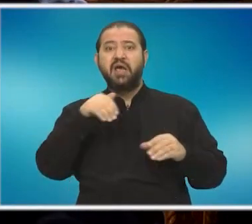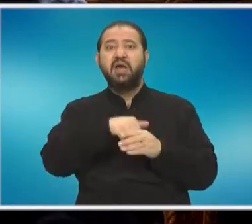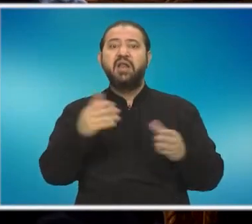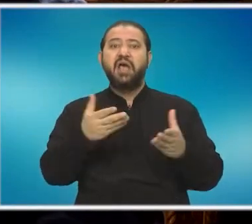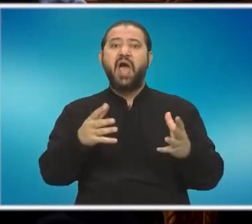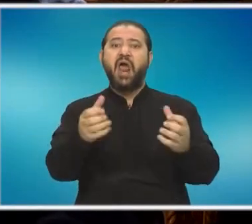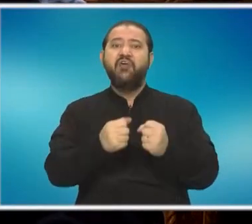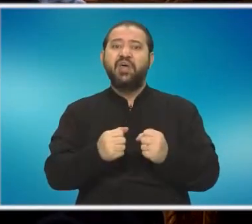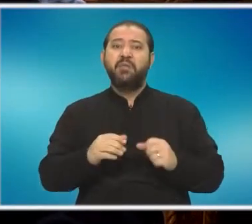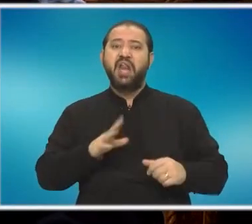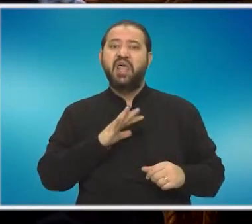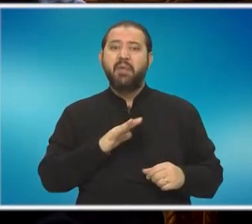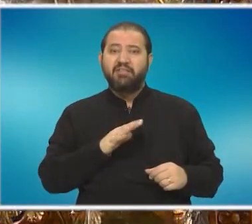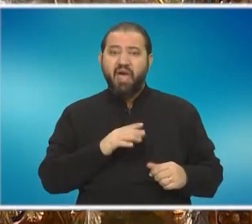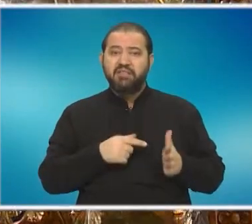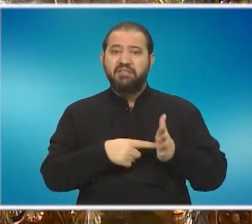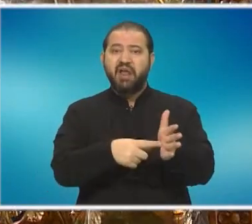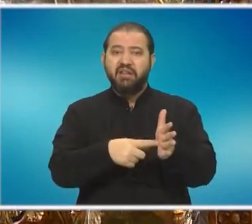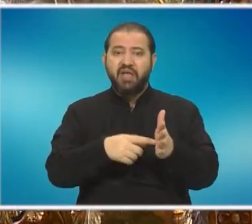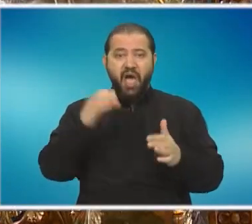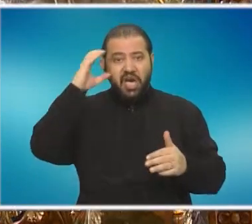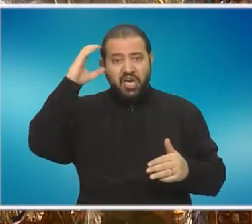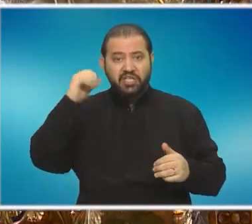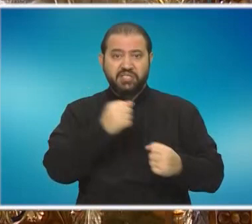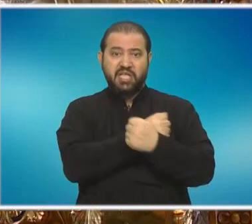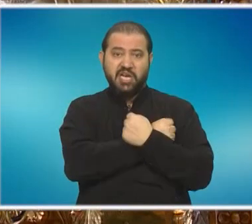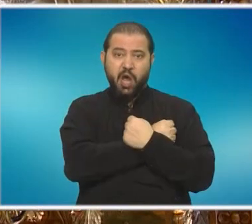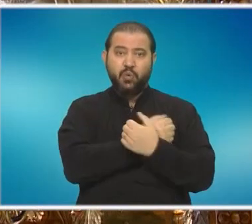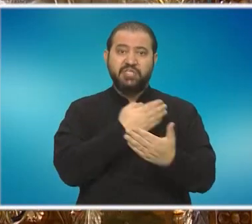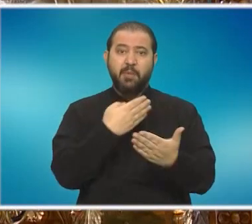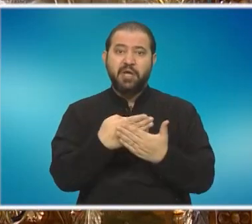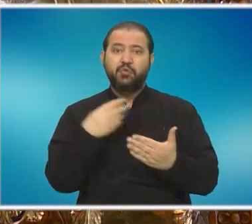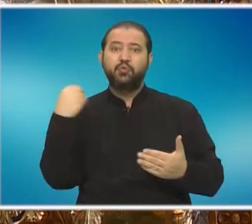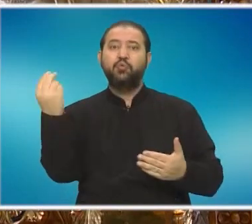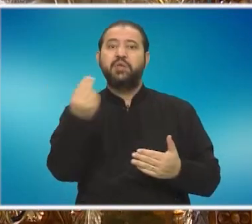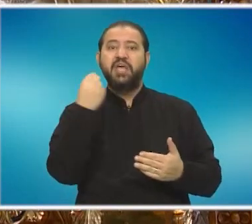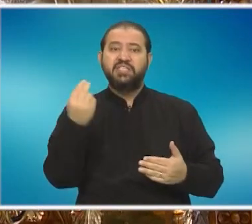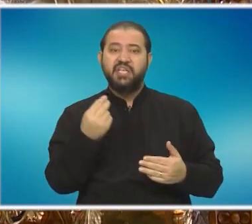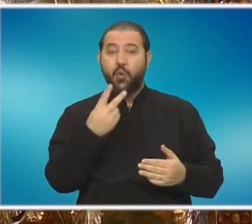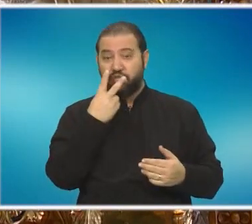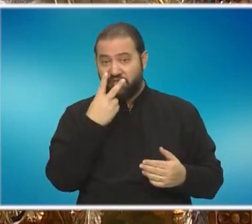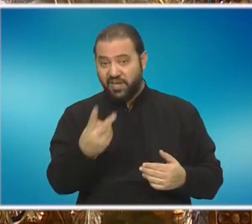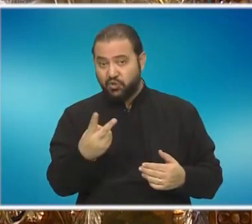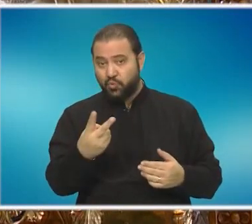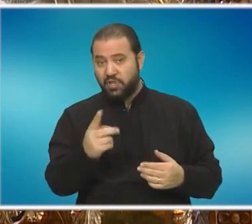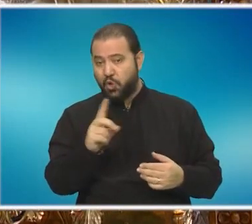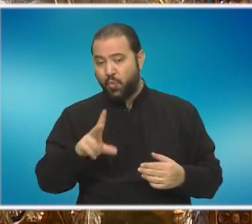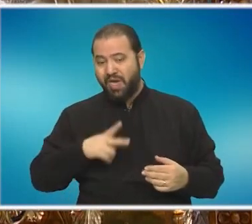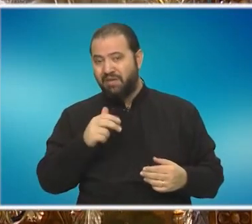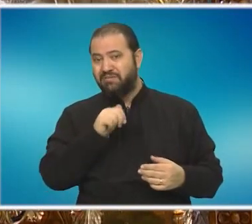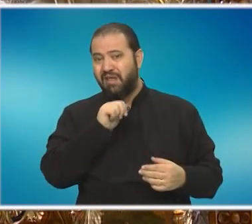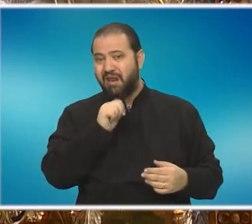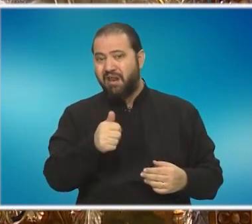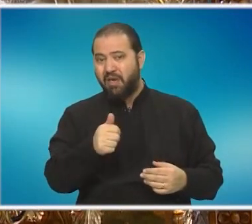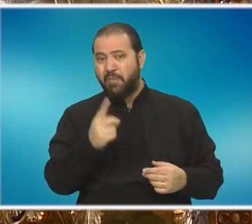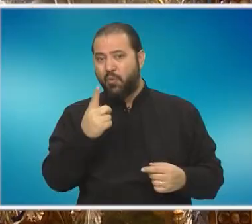de a ne manifesta credința, de a ne arăta dragostea față de Dumnezeu și, cel puțin în mod vizibil, nu este